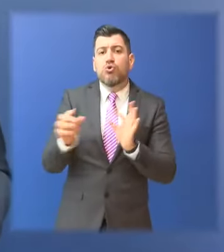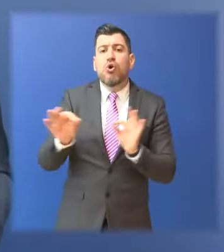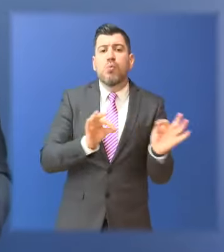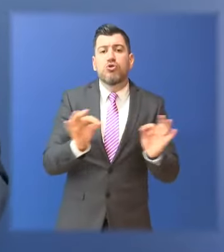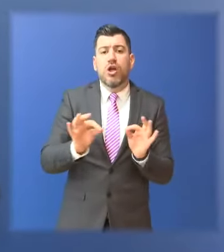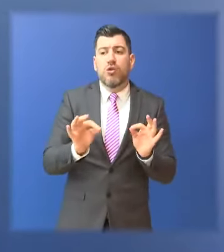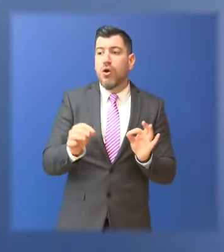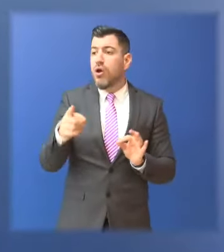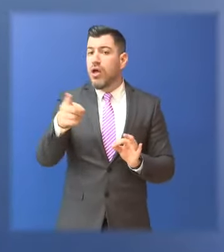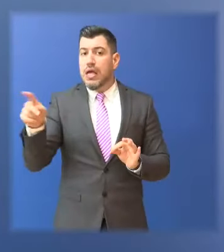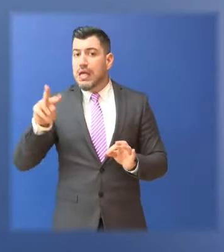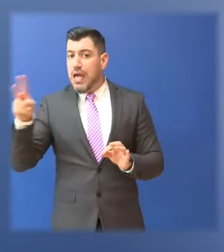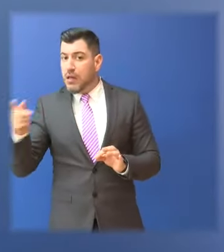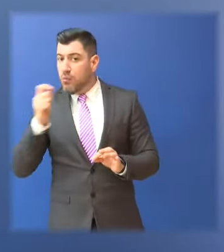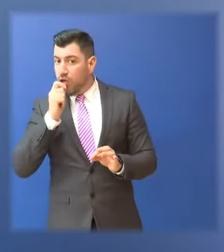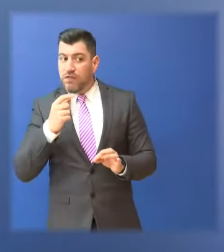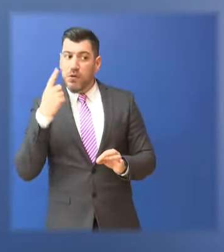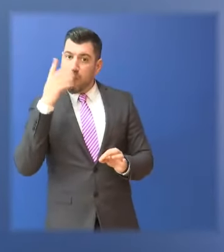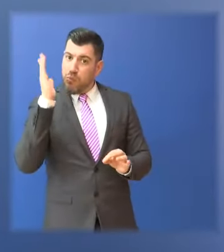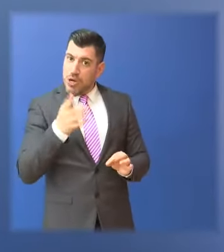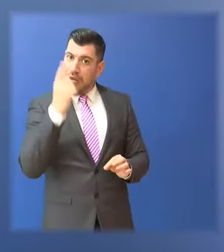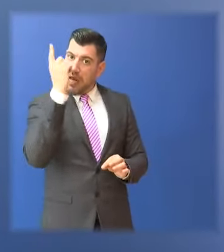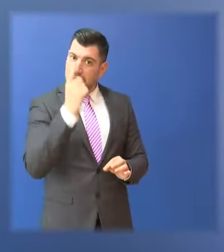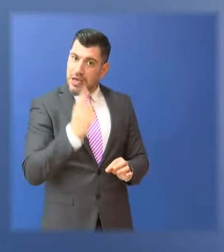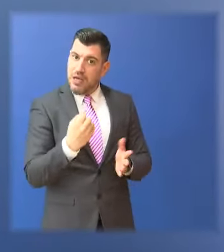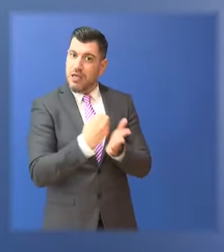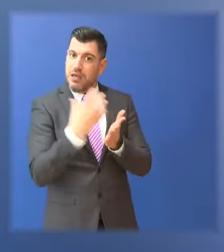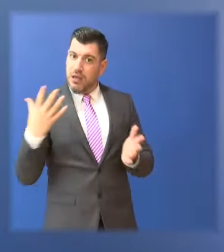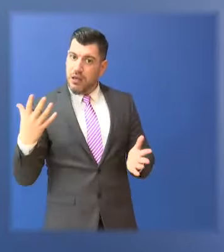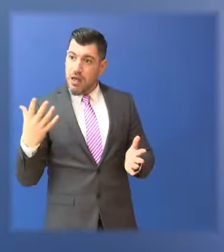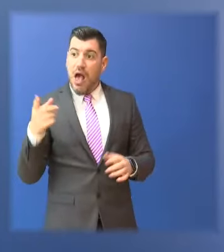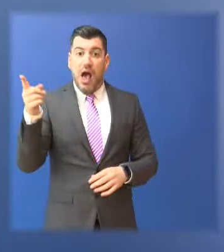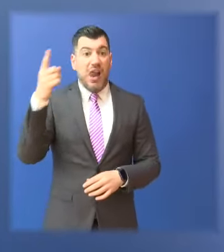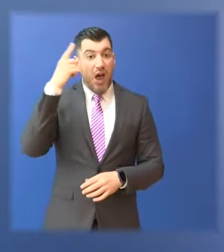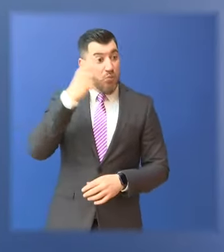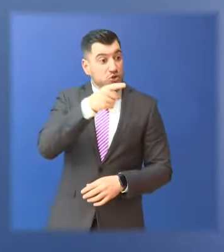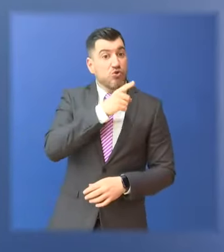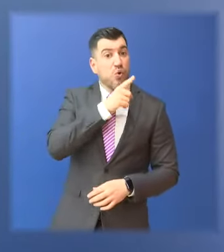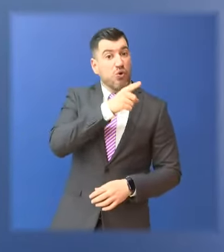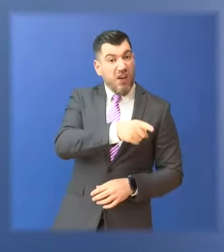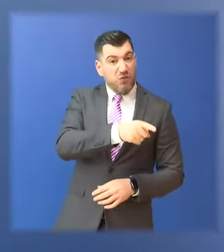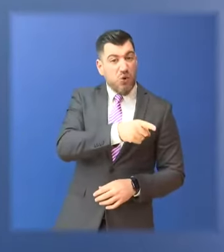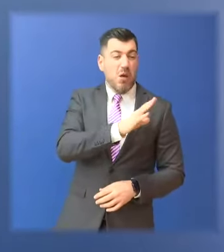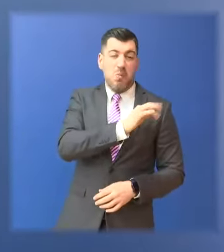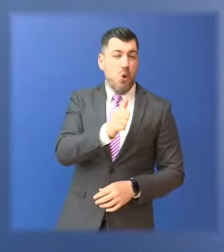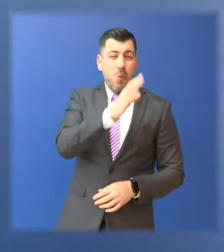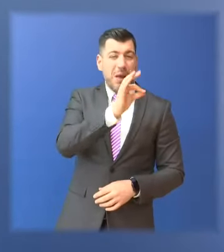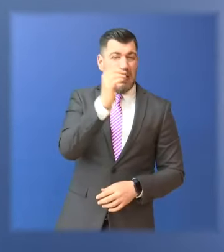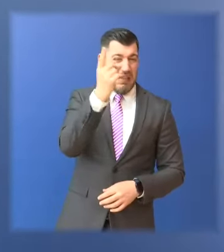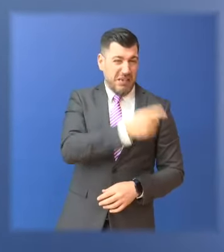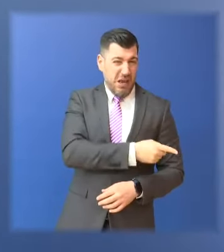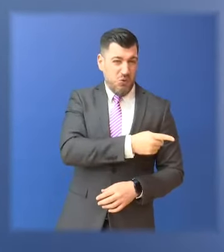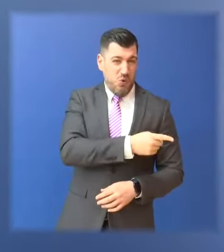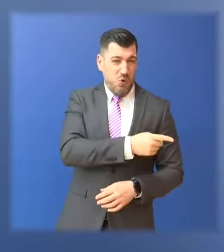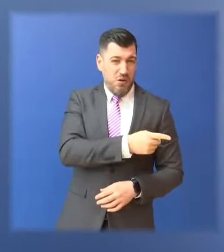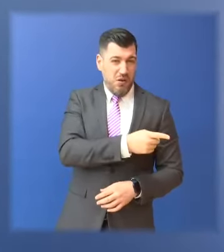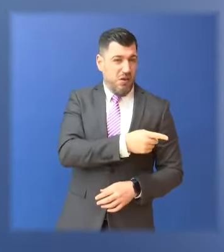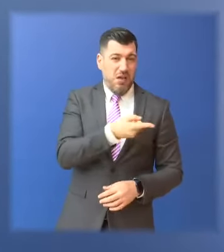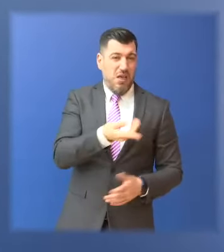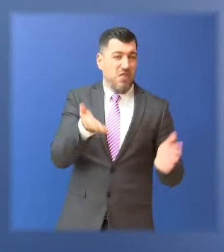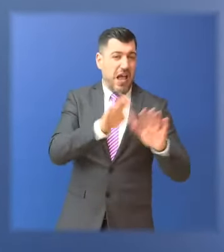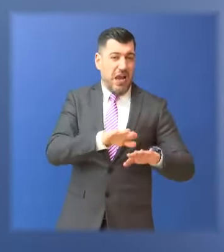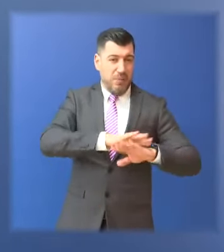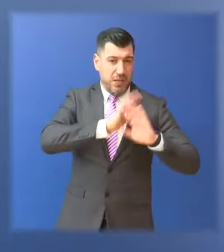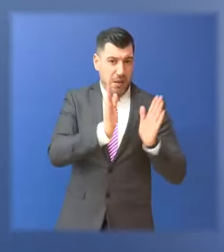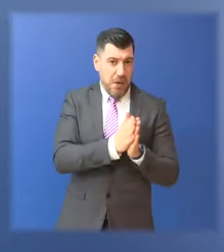να τα κρίνει και να τα αξιολογεί, αλλά αν κάτι το θεωρείς μισό, άρα δεν το θεωρείς λάθος. Το αν εσύ θες και ένα άλλο